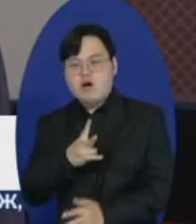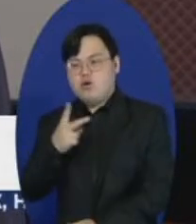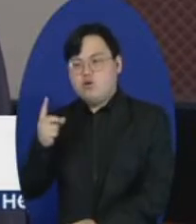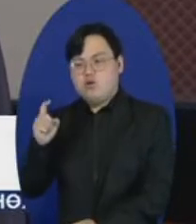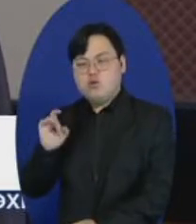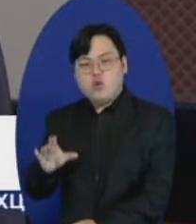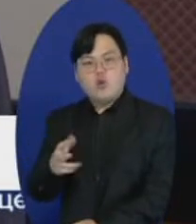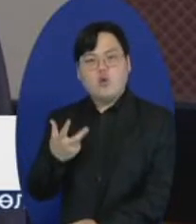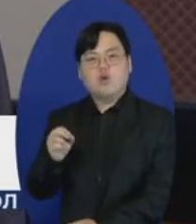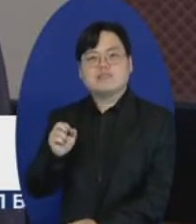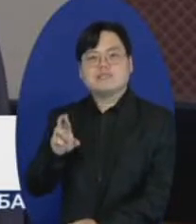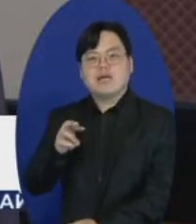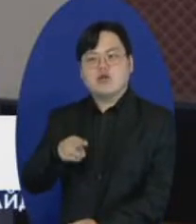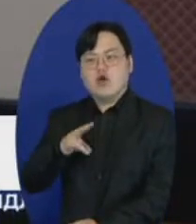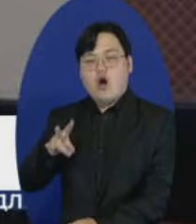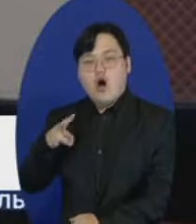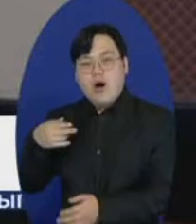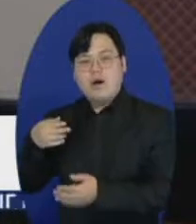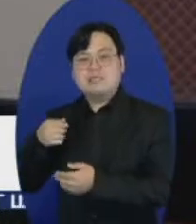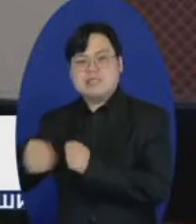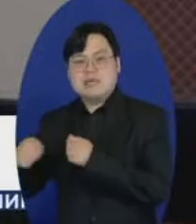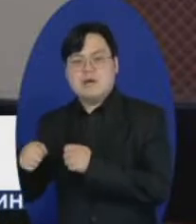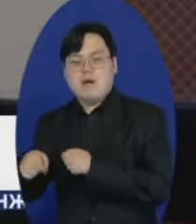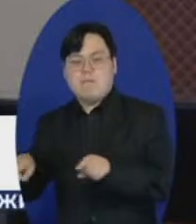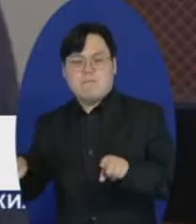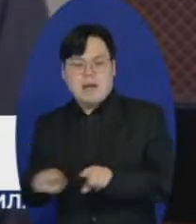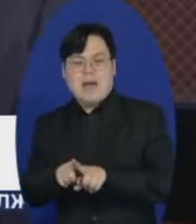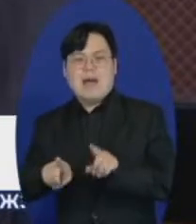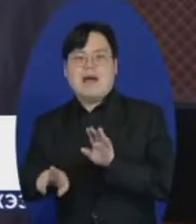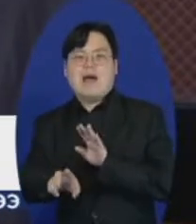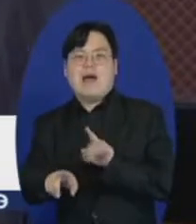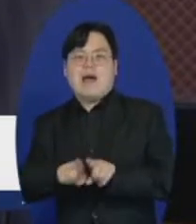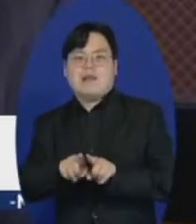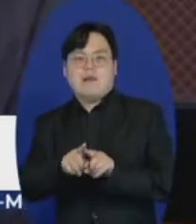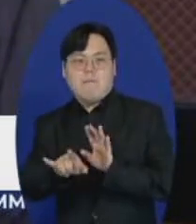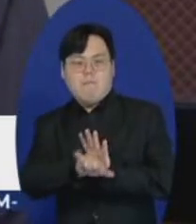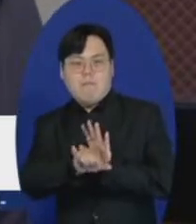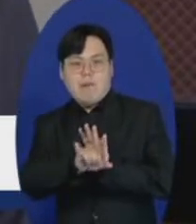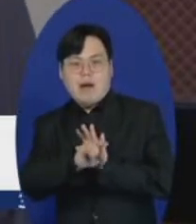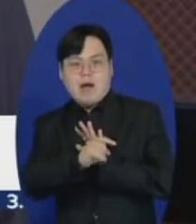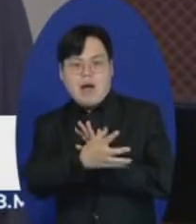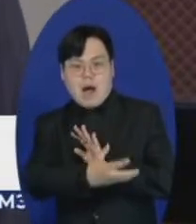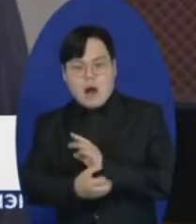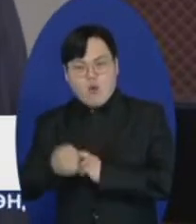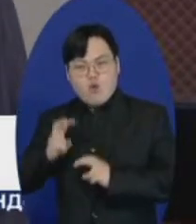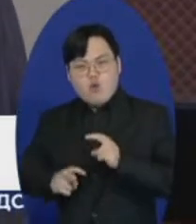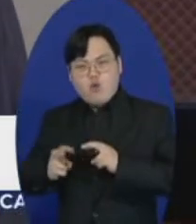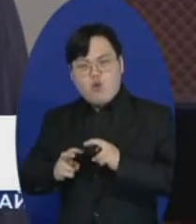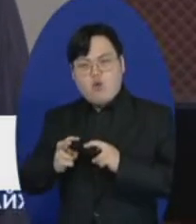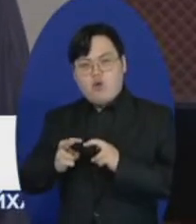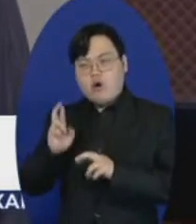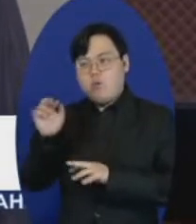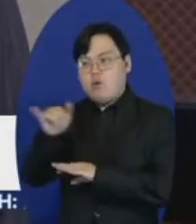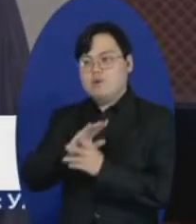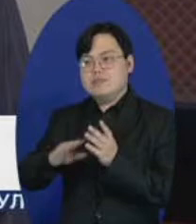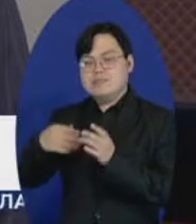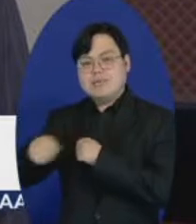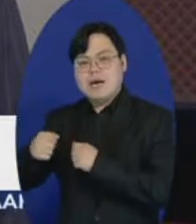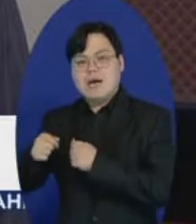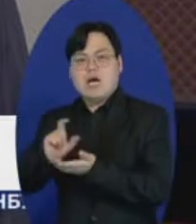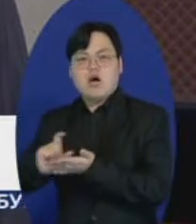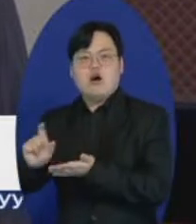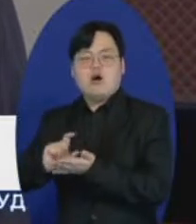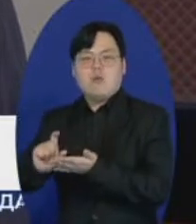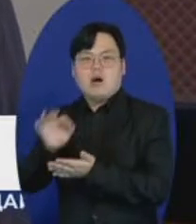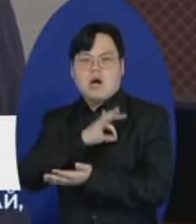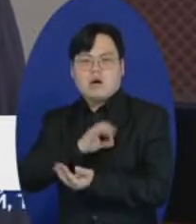нүүрснээсээ 30 сая тонн нүүрсээ гаргачаад тэнц хэмжээний мал аж ахуйгаас боловсруулсан бүтээгдэхүүн Японд гаргаснаар бол экспортыг олох,